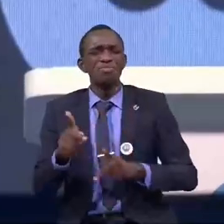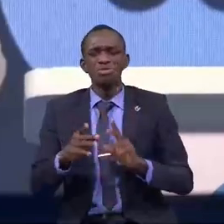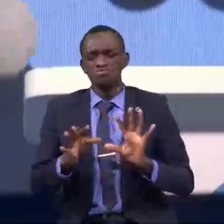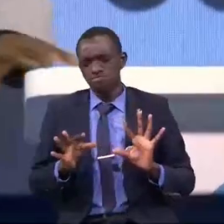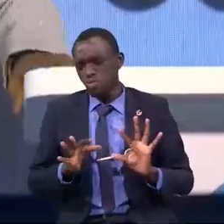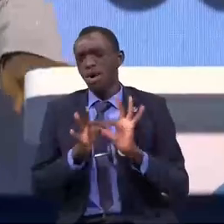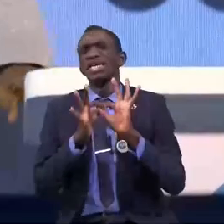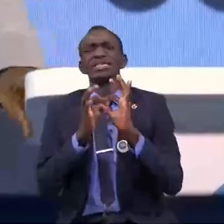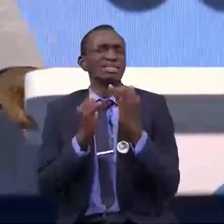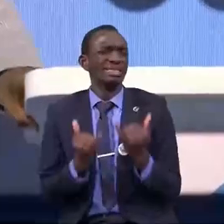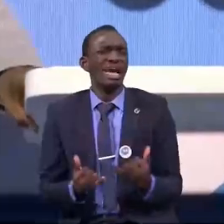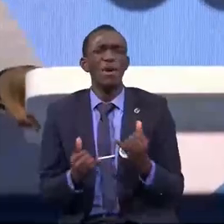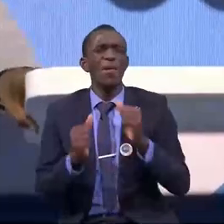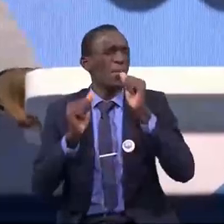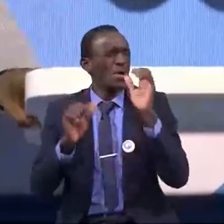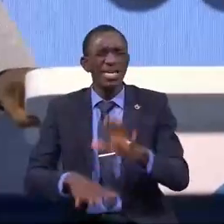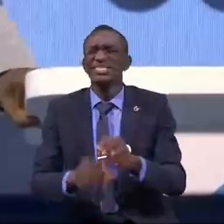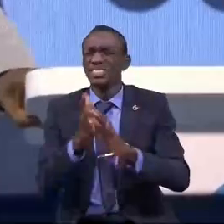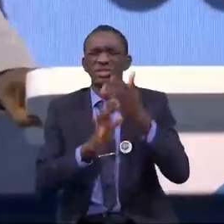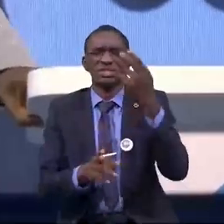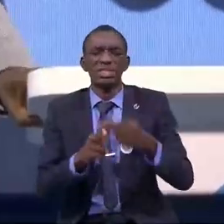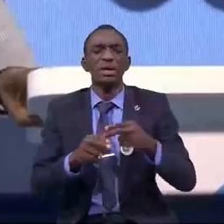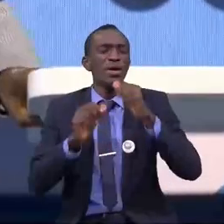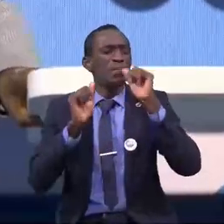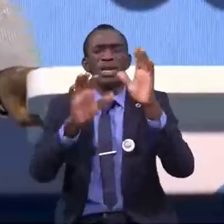Bénis tout individu connecté maintenant.